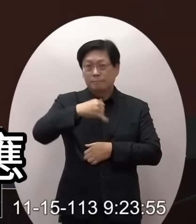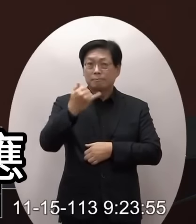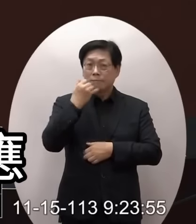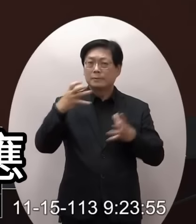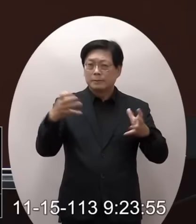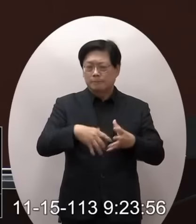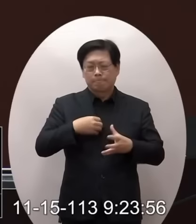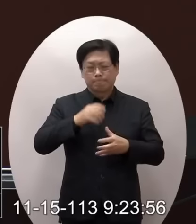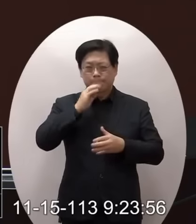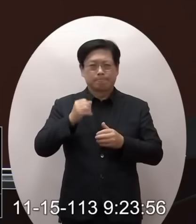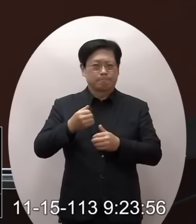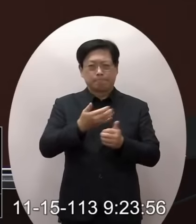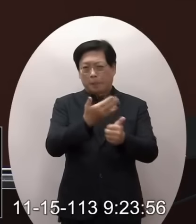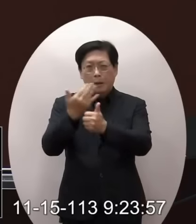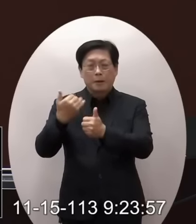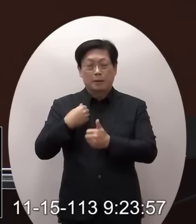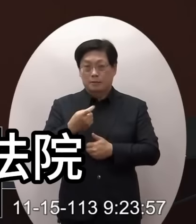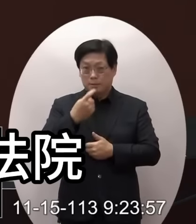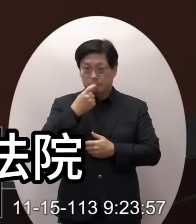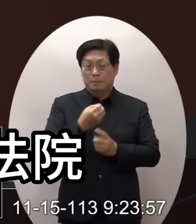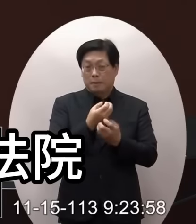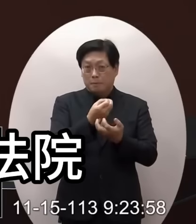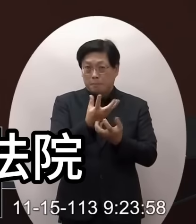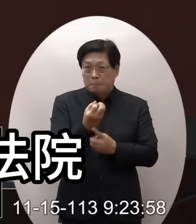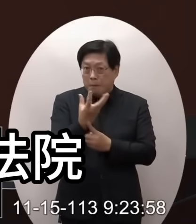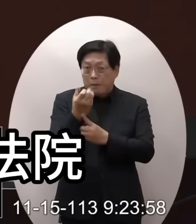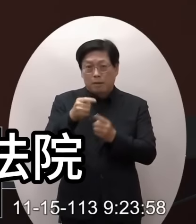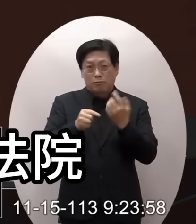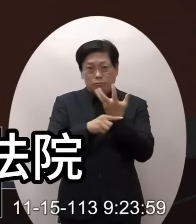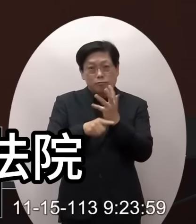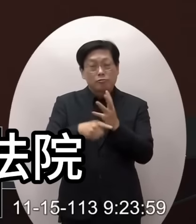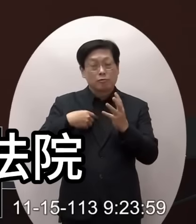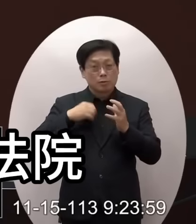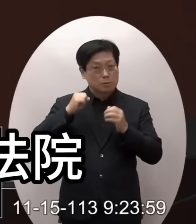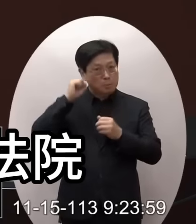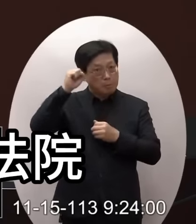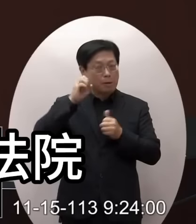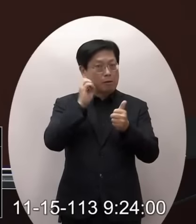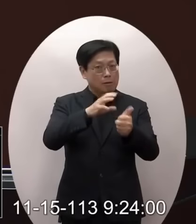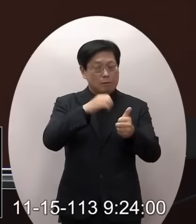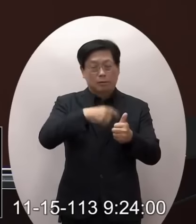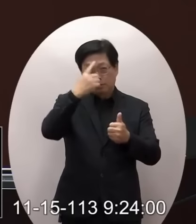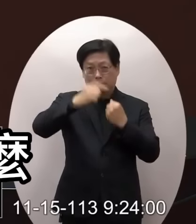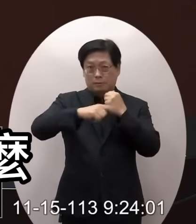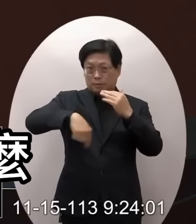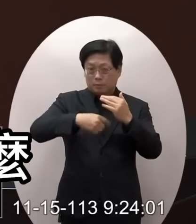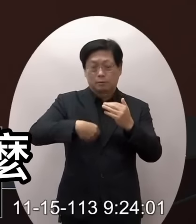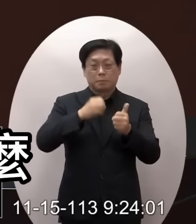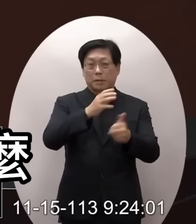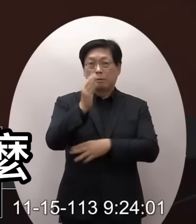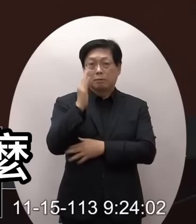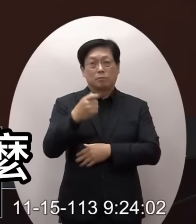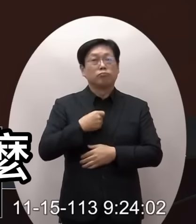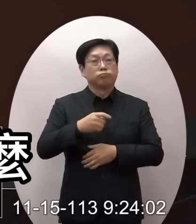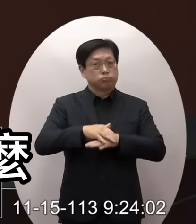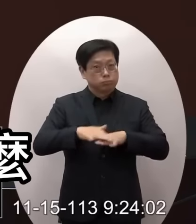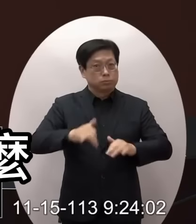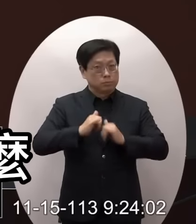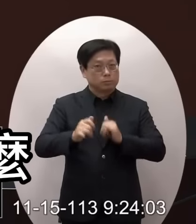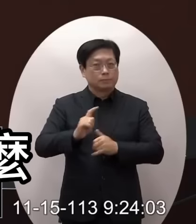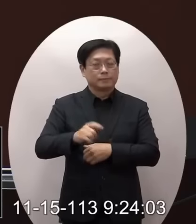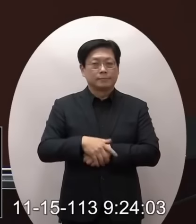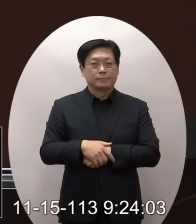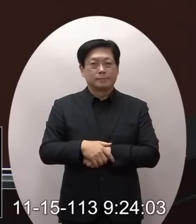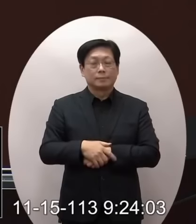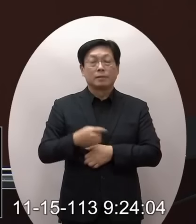起响应白玫瑰运动，我们来到街头上去告诉司法院，告诉政府，我们要的安全社会是什